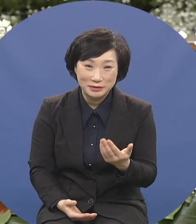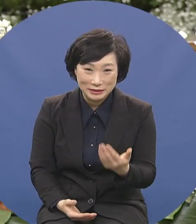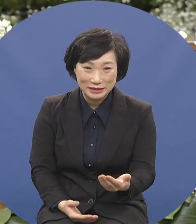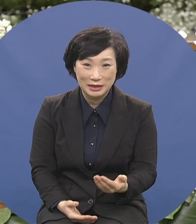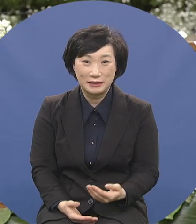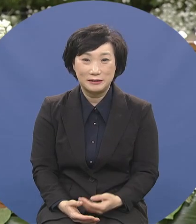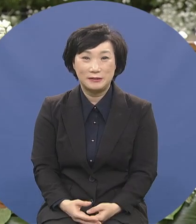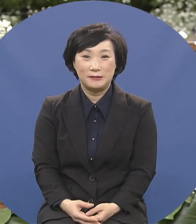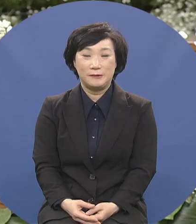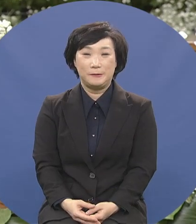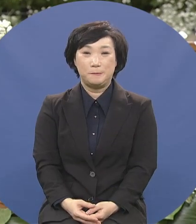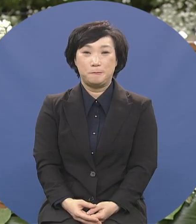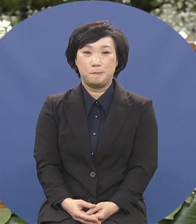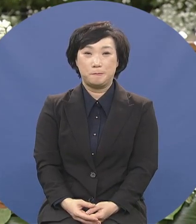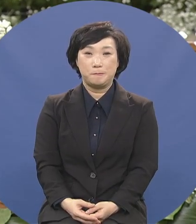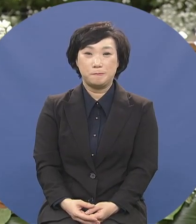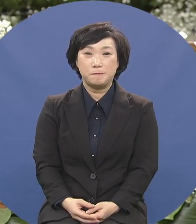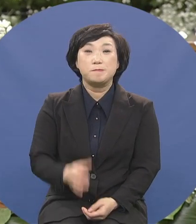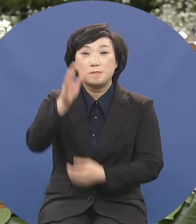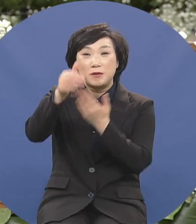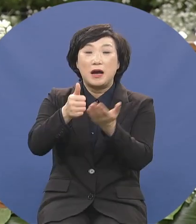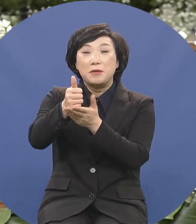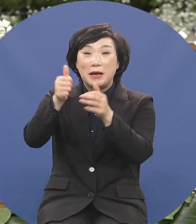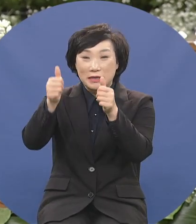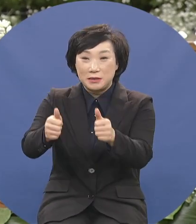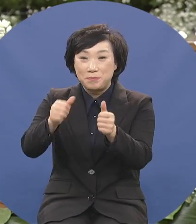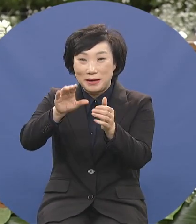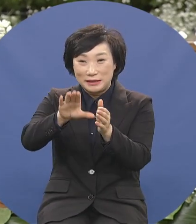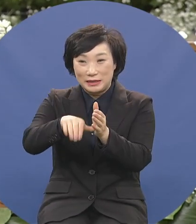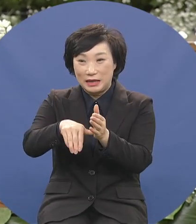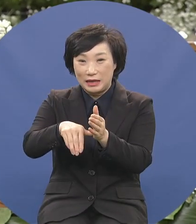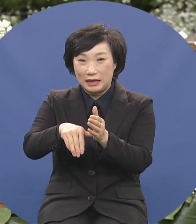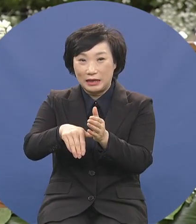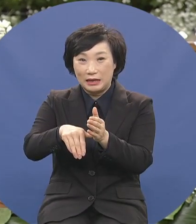여러분 하나님의 심판대 앞에서는